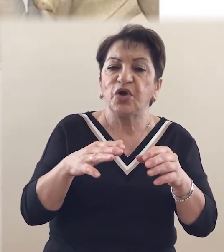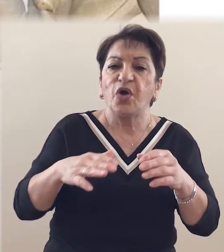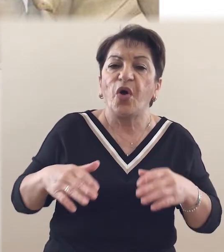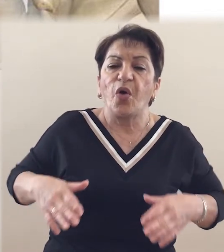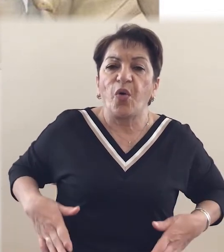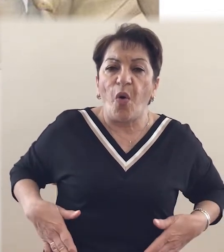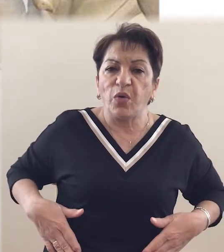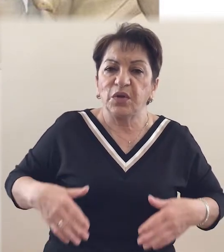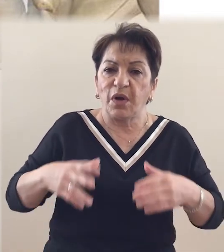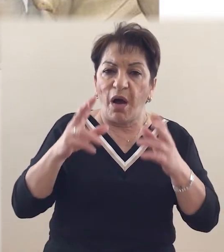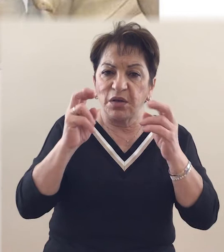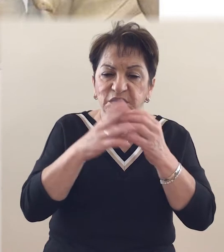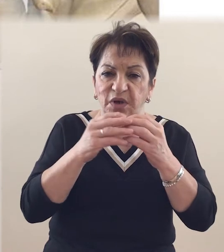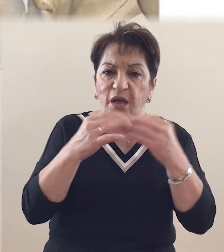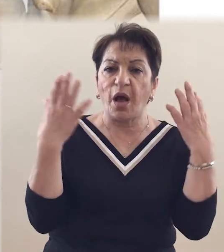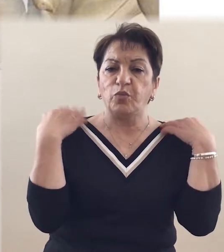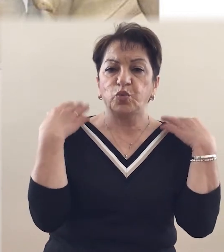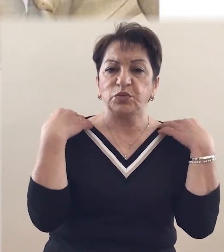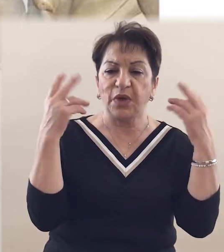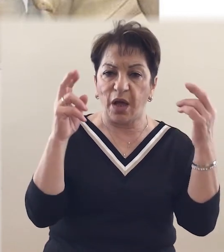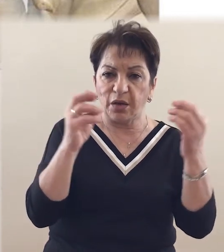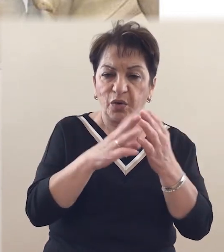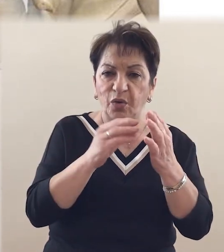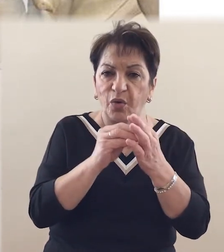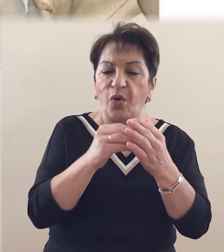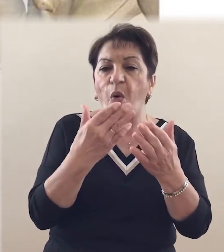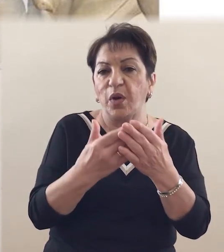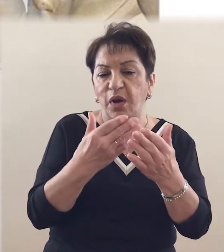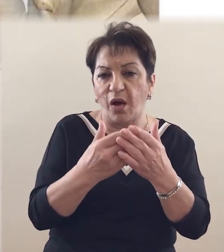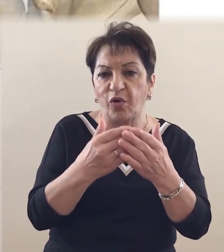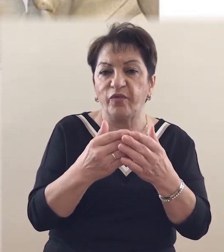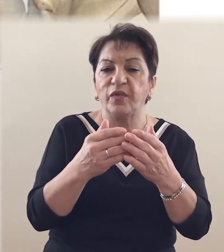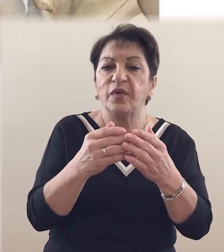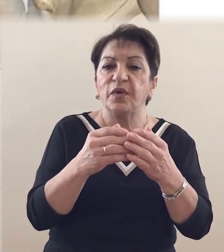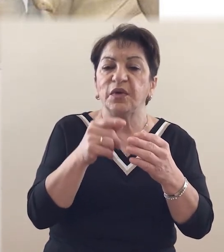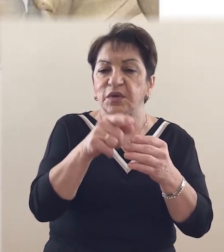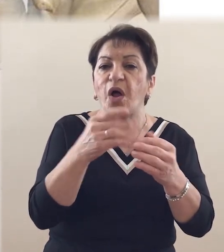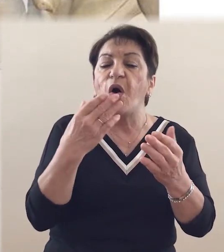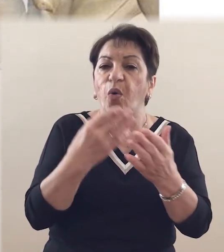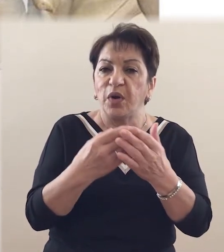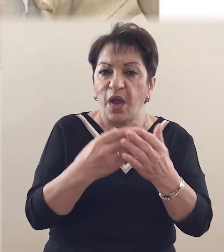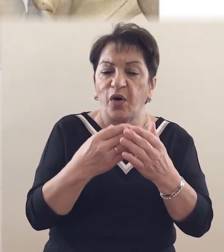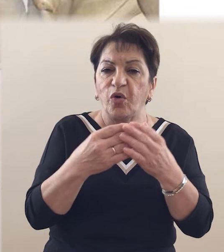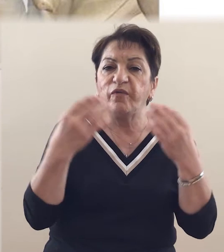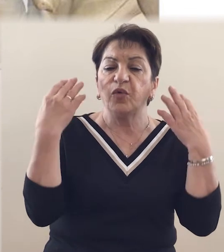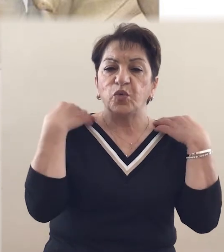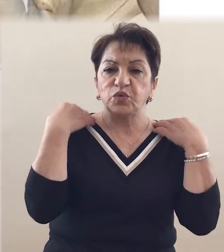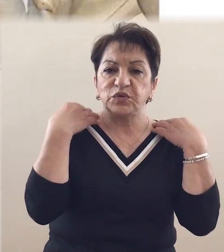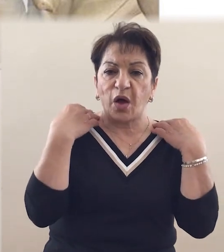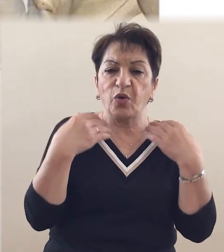հոդի կամ ուսային հոդի օրինակով։ Շարժուն միացման օրինակներ են ուսագոտու